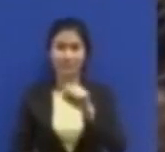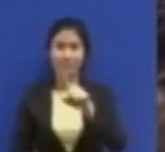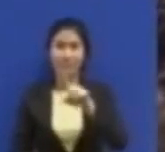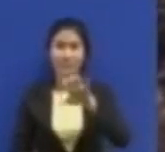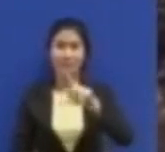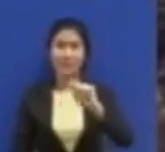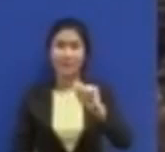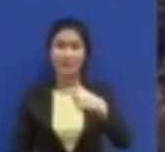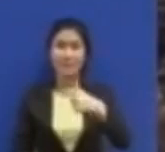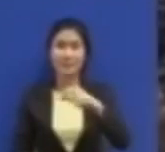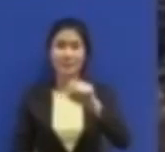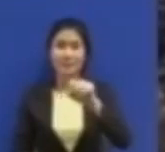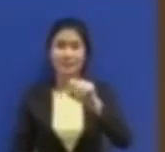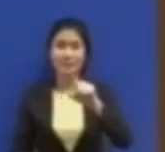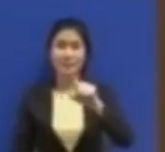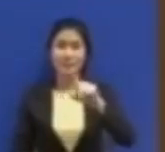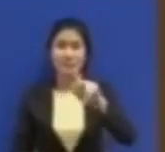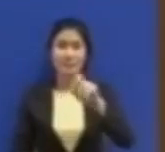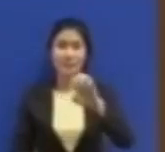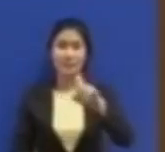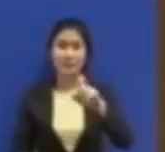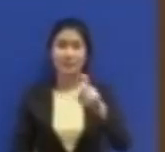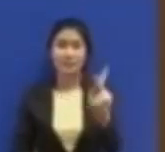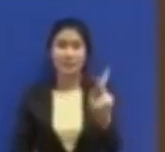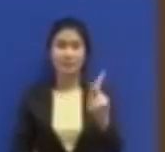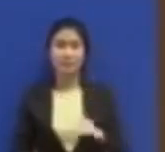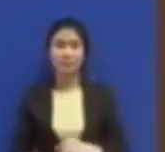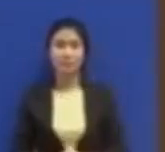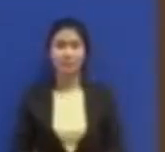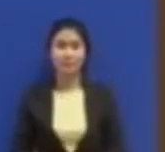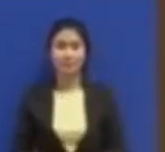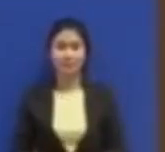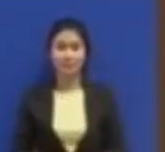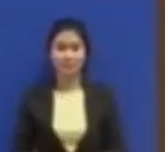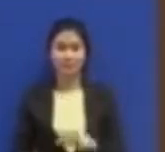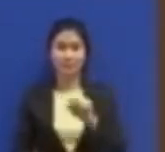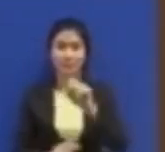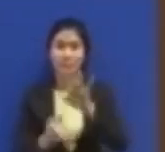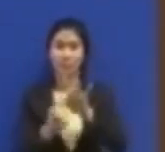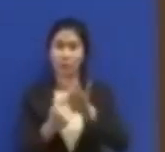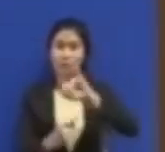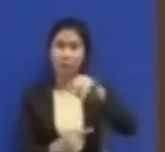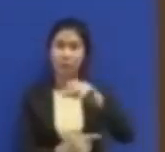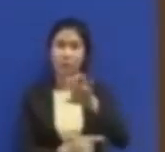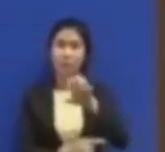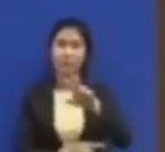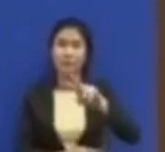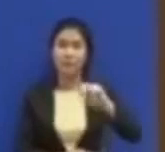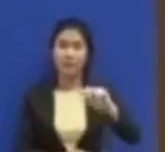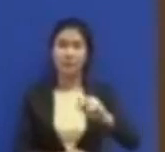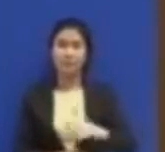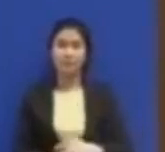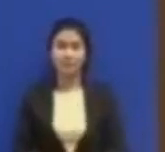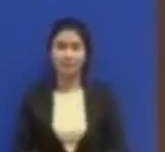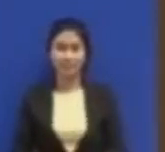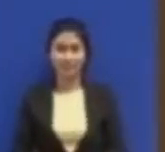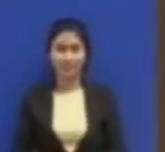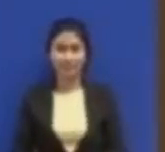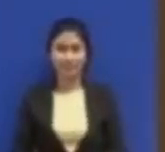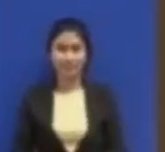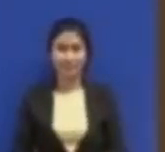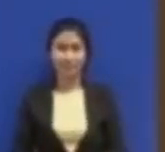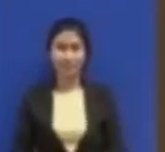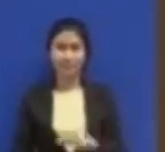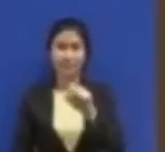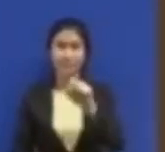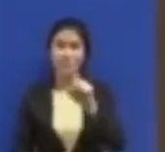งห์ภัย213พลอากาศเอกสุจินแช่มช้อย214นายสุชั